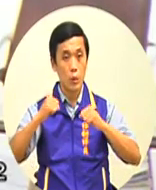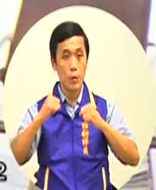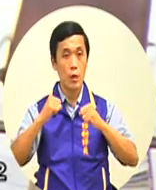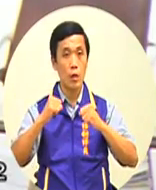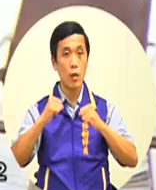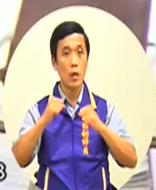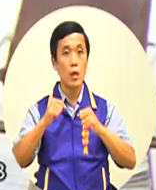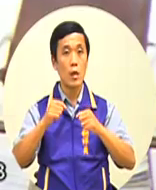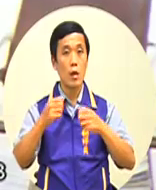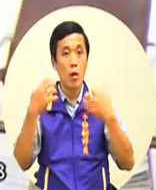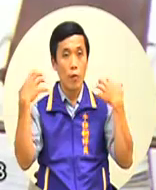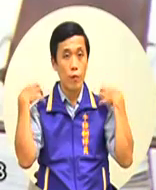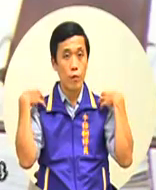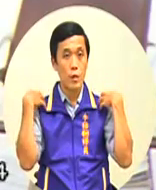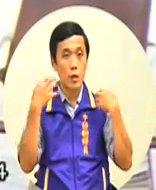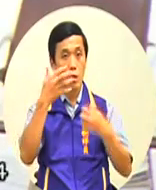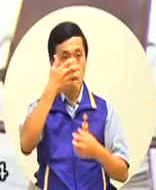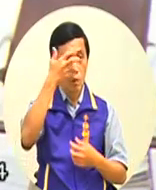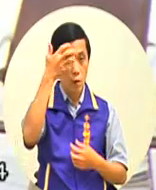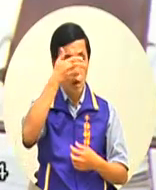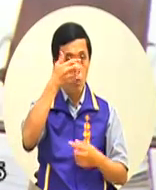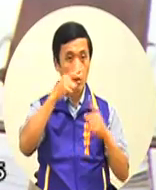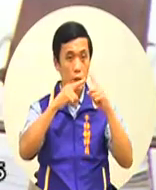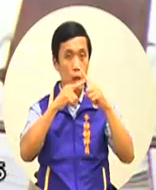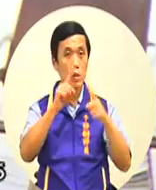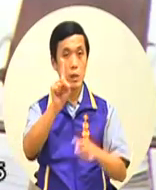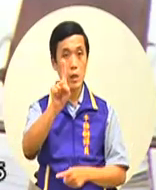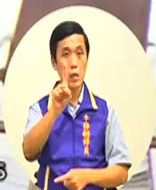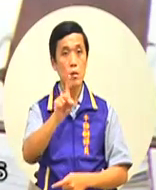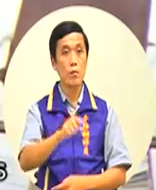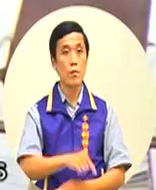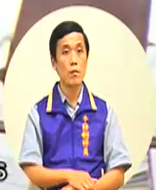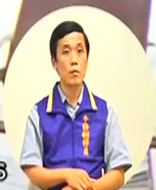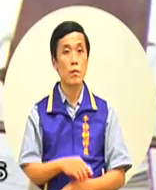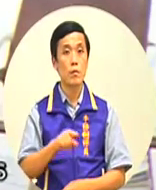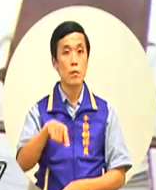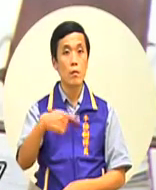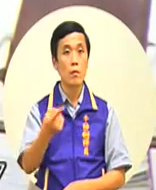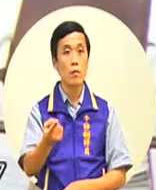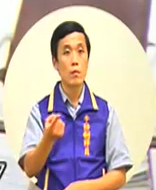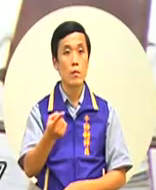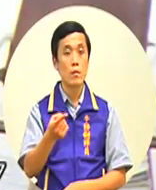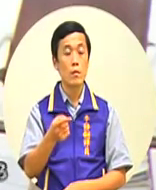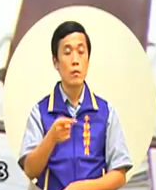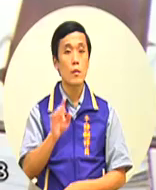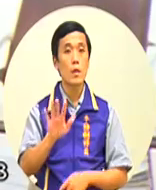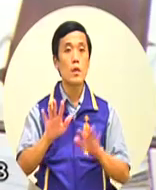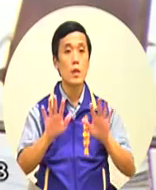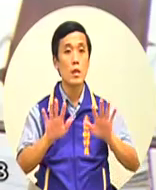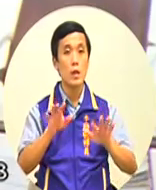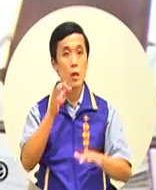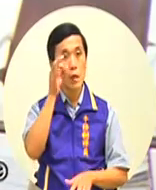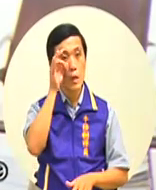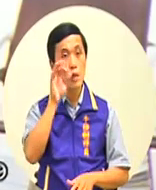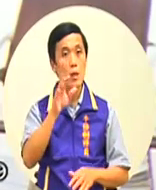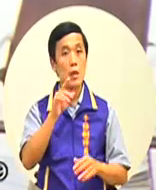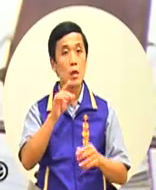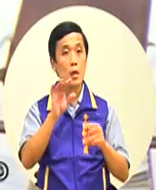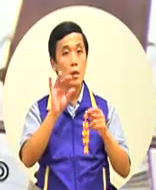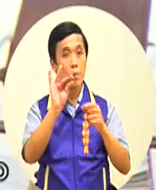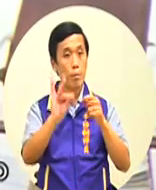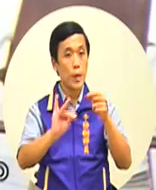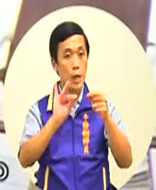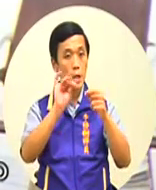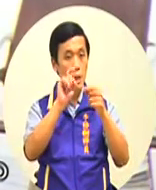一个老人哈。好来啊，我们接下来好，那我们来看看115年